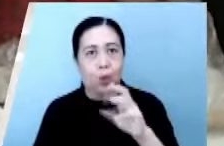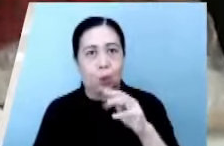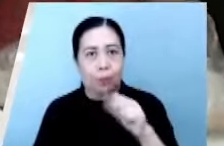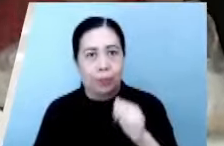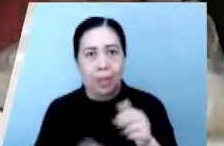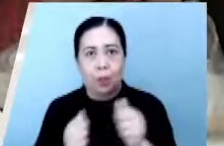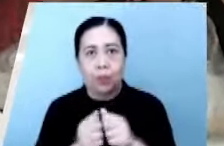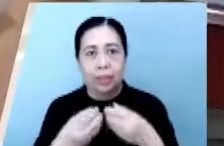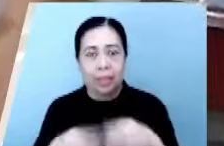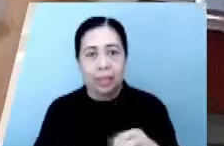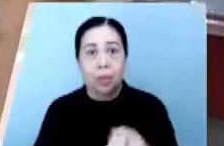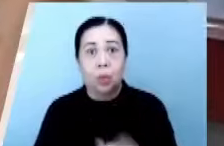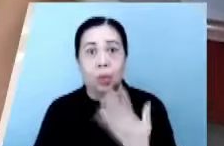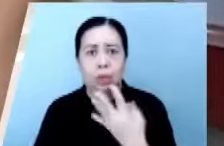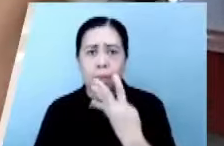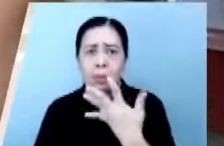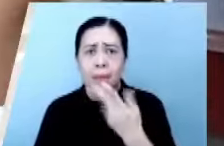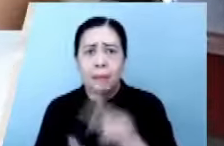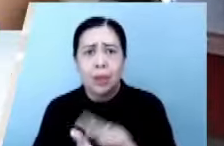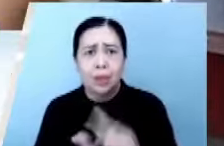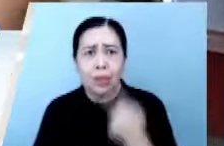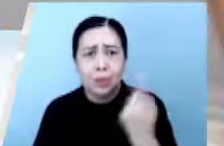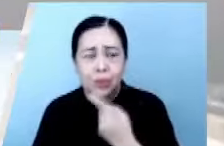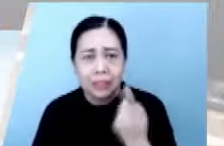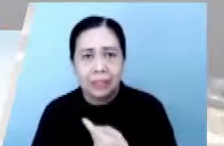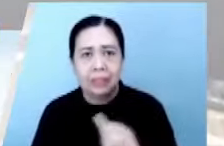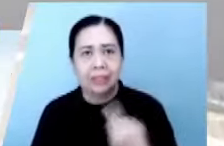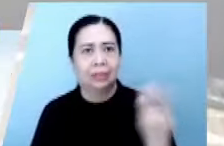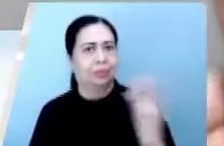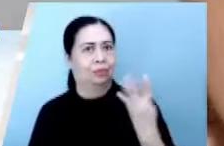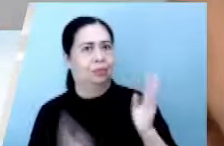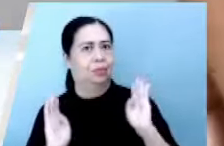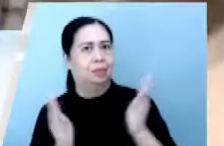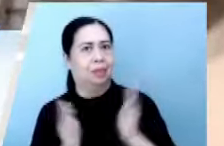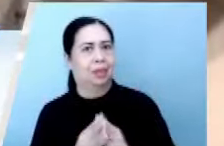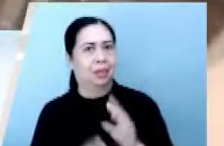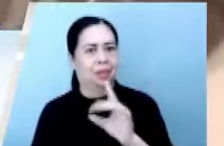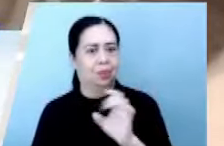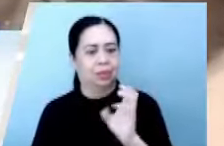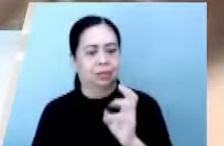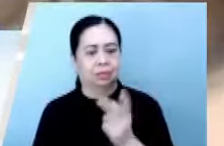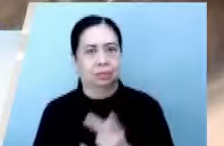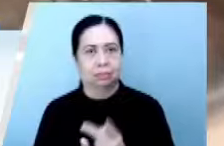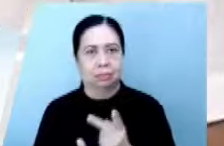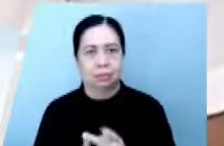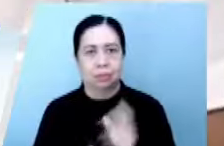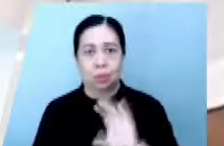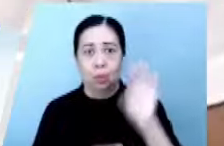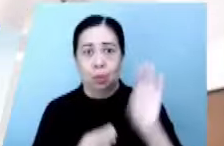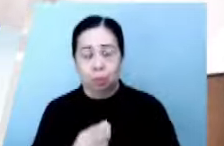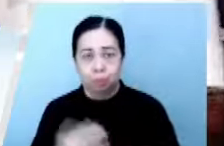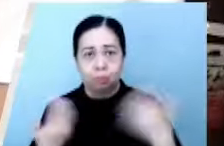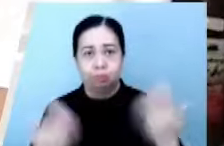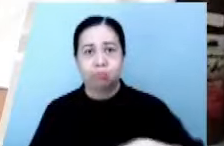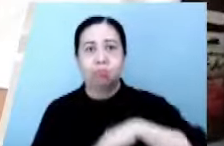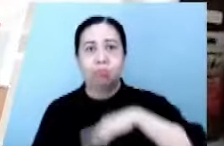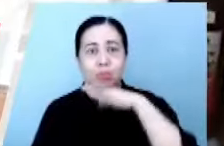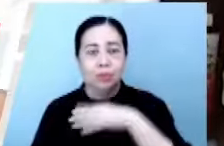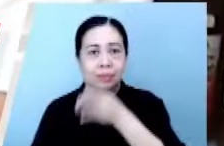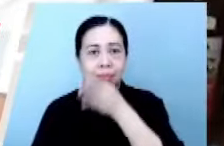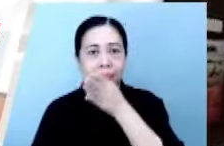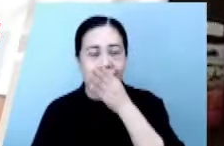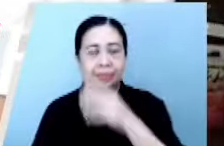45 pesos lang. Ang apat na magbabarkada ngang ito, sa halagang 160 pesos, sold na ang almusal. Pork Shanghai po,